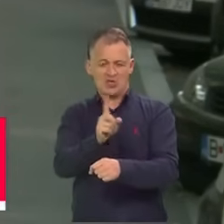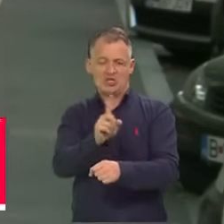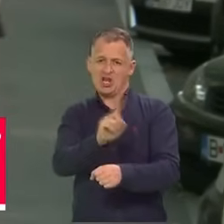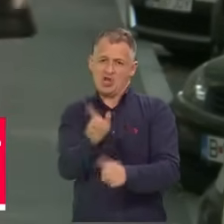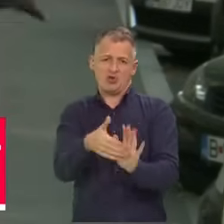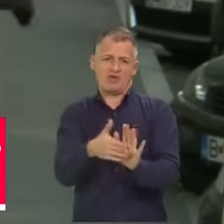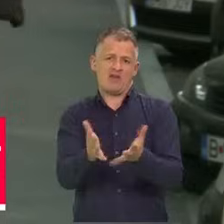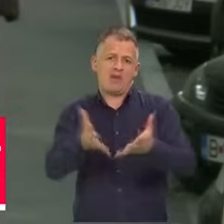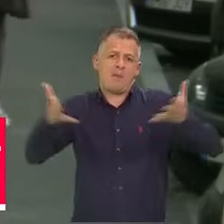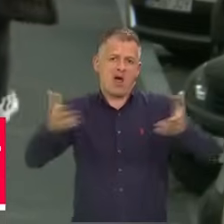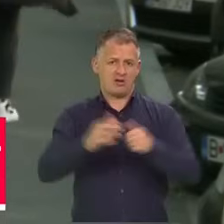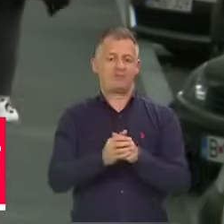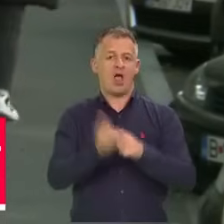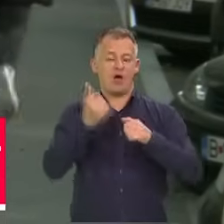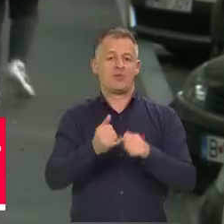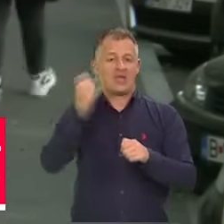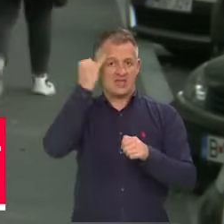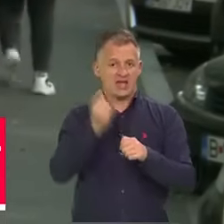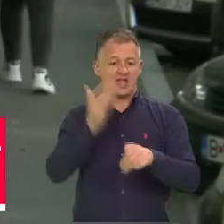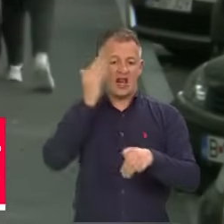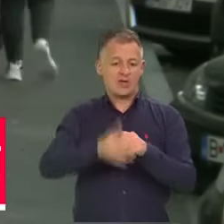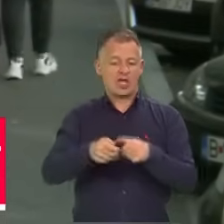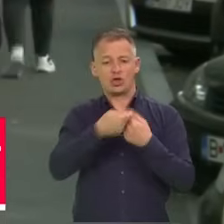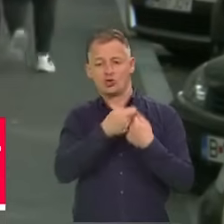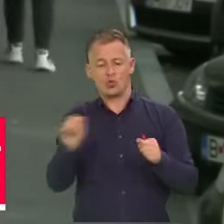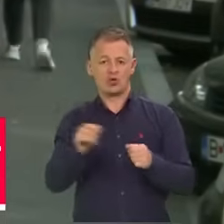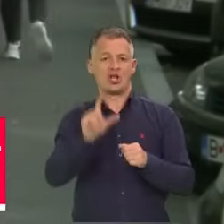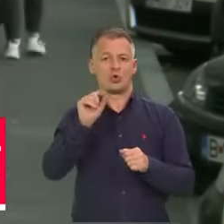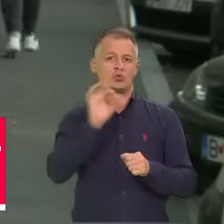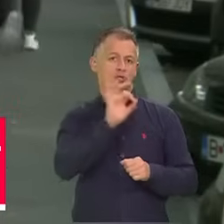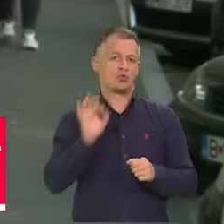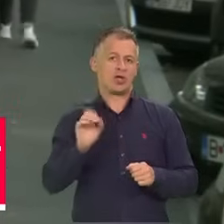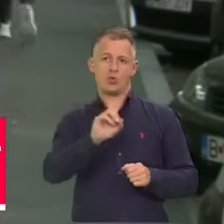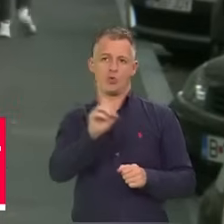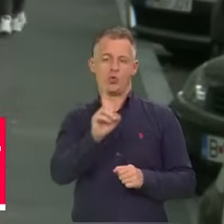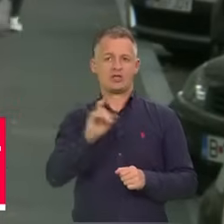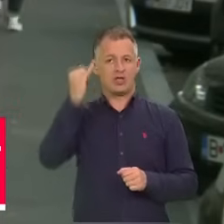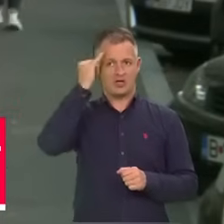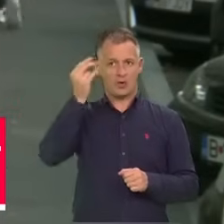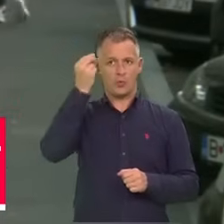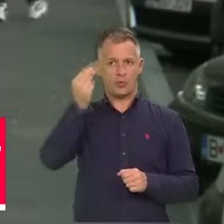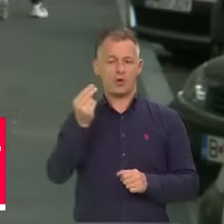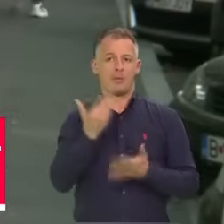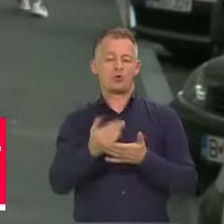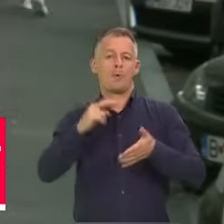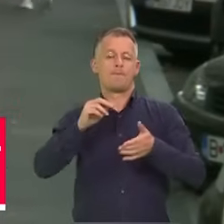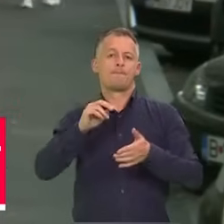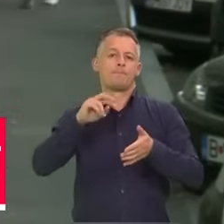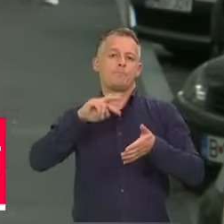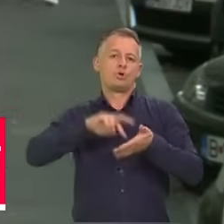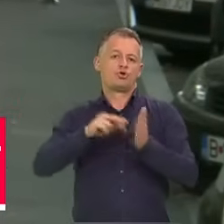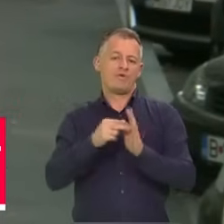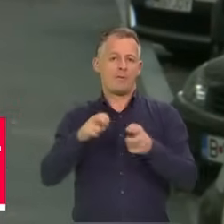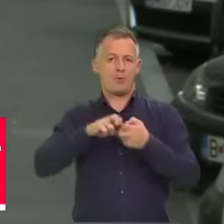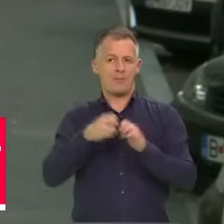Acum, iarăși, ideea de a limita toate sporurile la 20% nu este una care promite să rezolve în mod echitabil